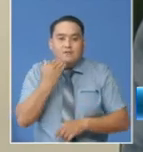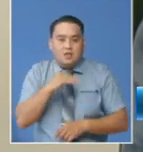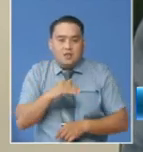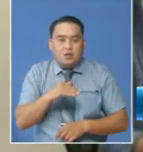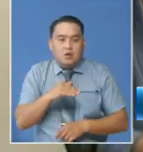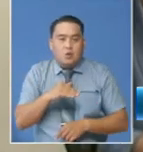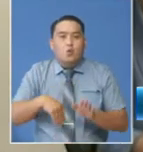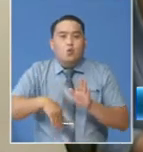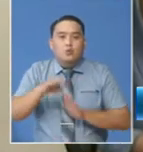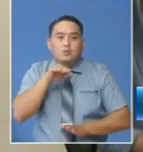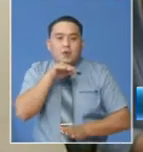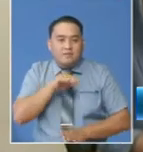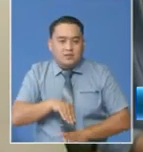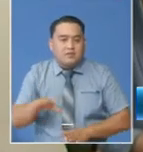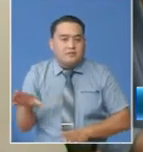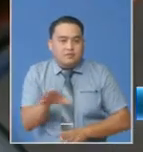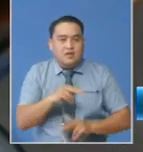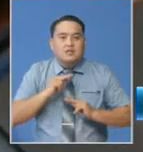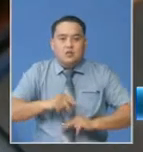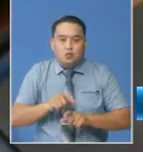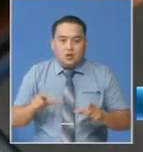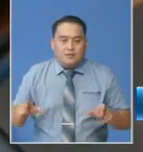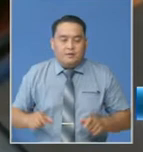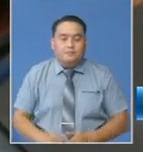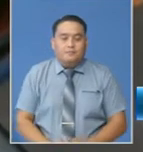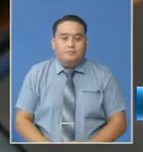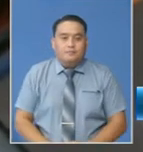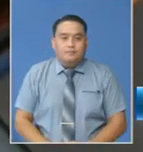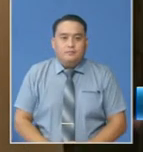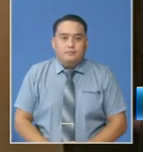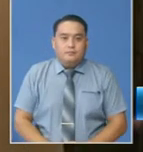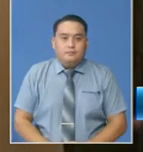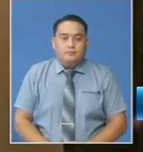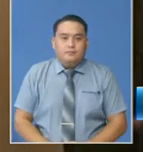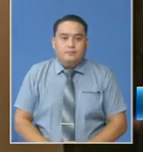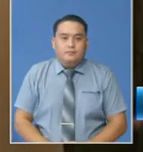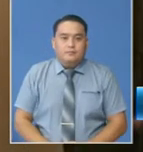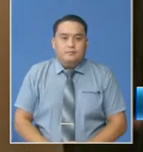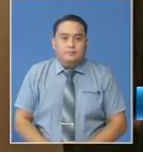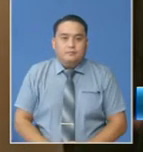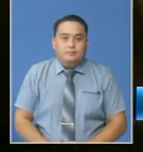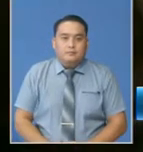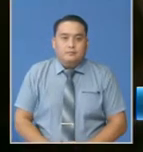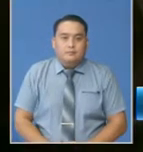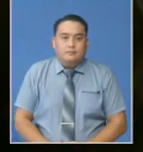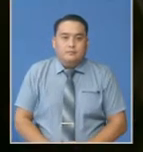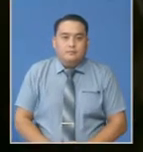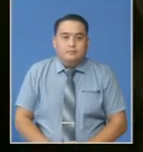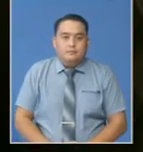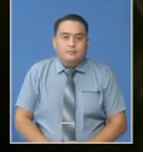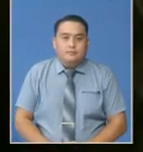и повысить профессионализм всех сотрудников. Обзор республиканских новостей подготовила Пана Анитова по